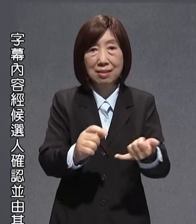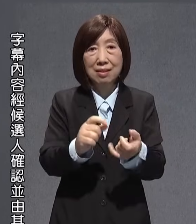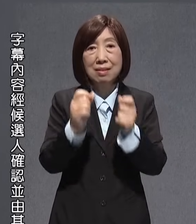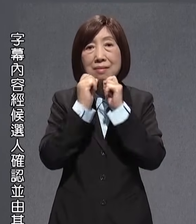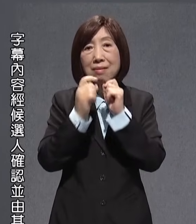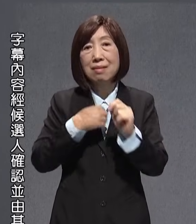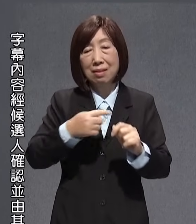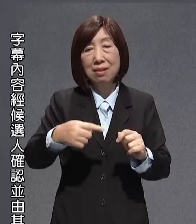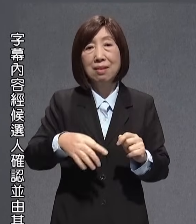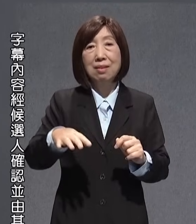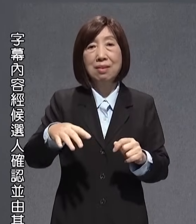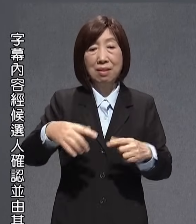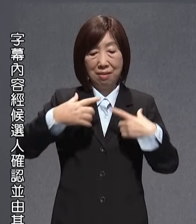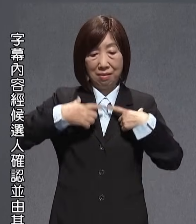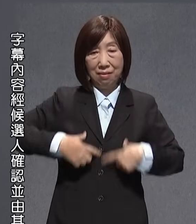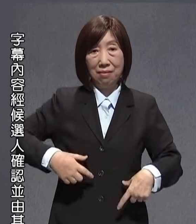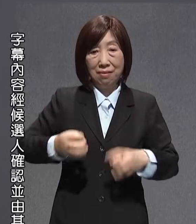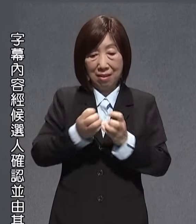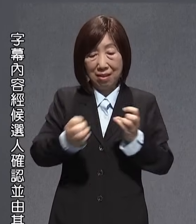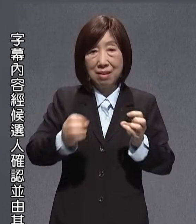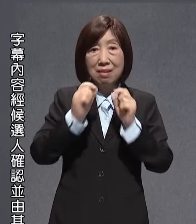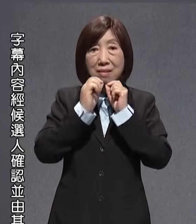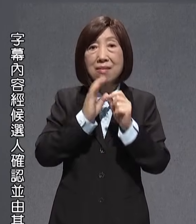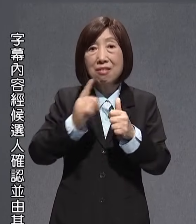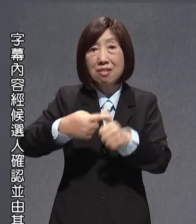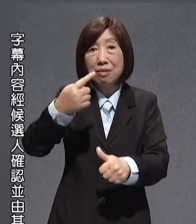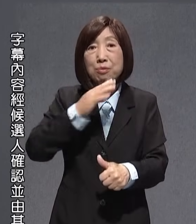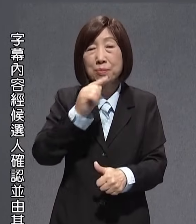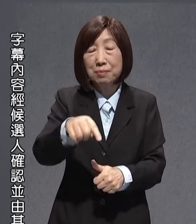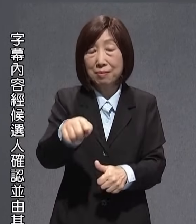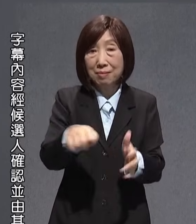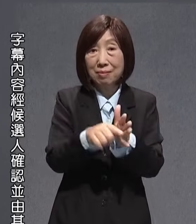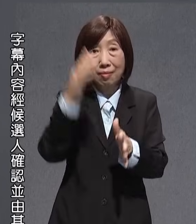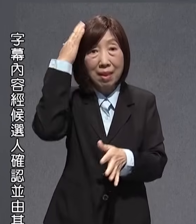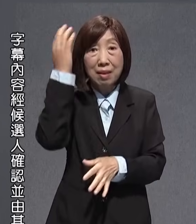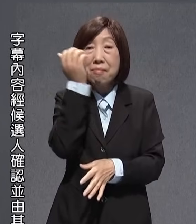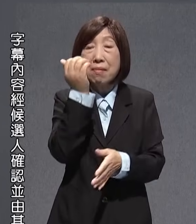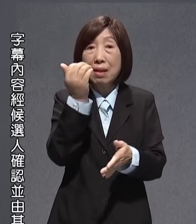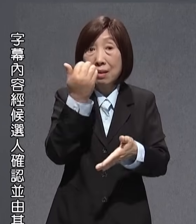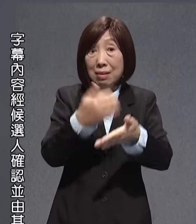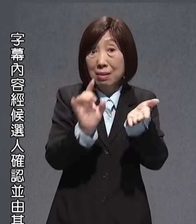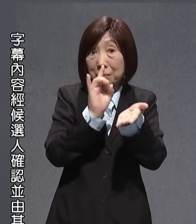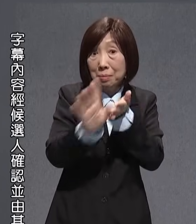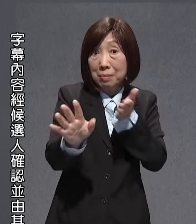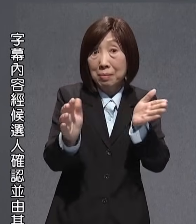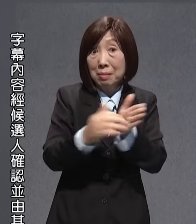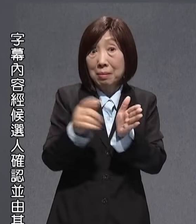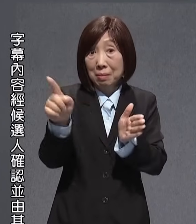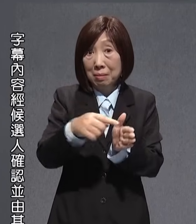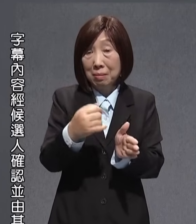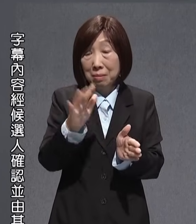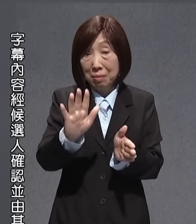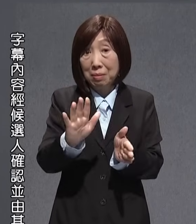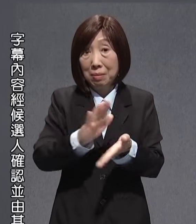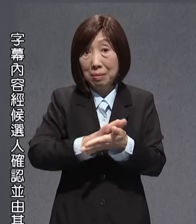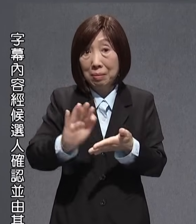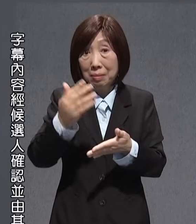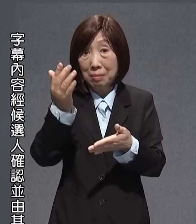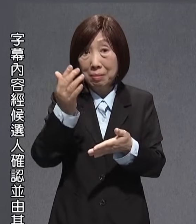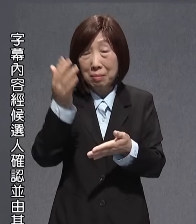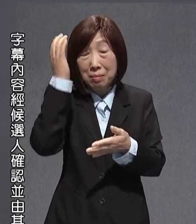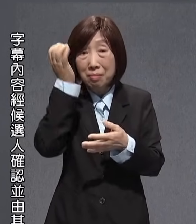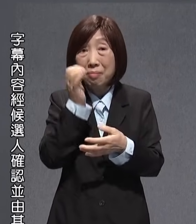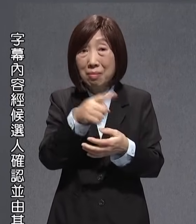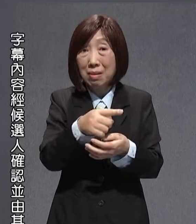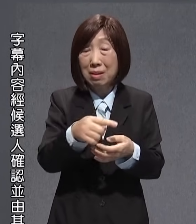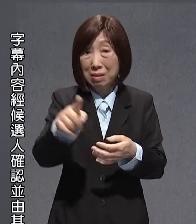第一名，是不是那时候不想去把煤减掉，所以才有干净的煤这个名称出来？这个要伤我们的国